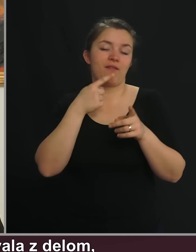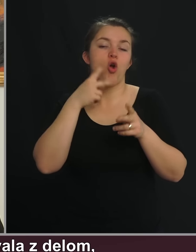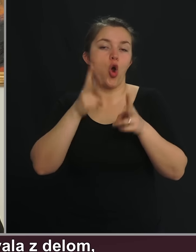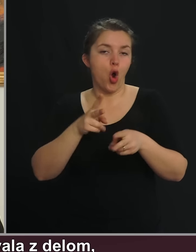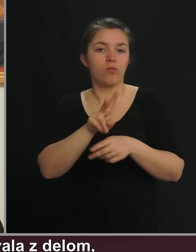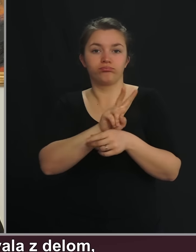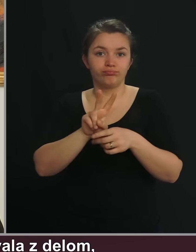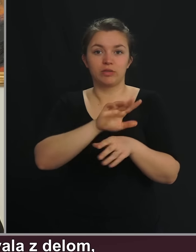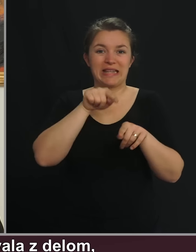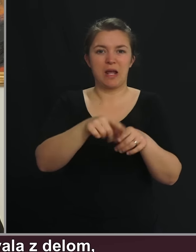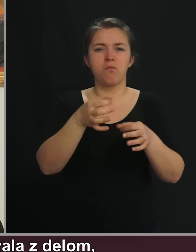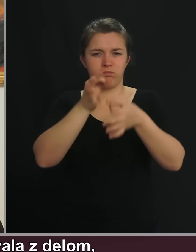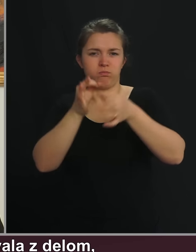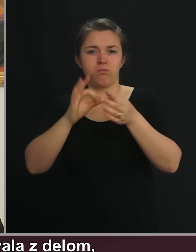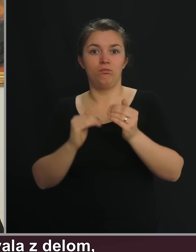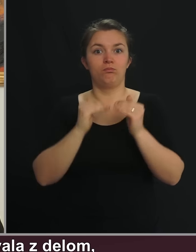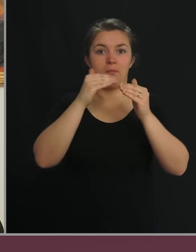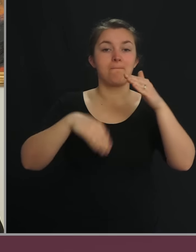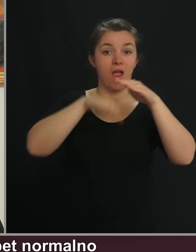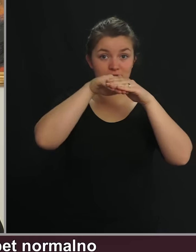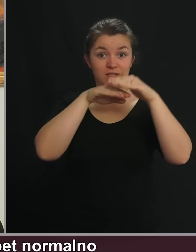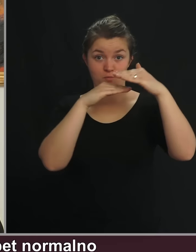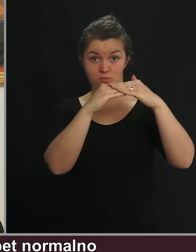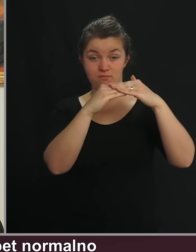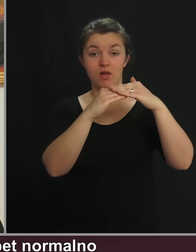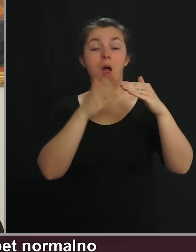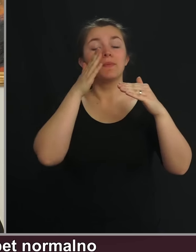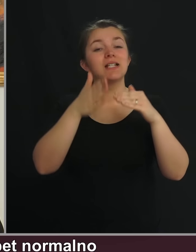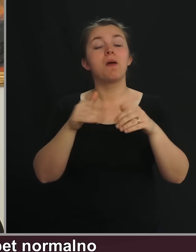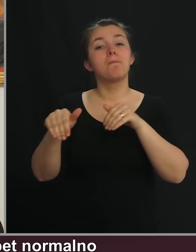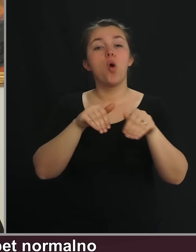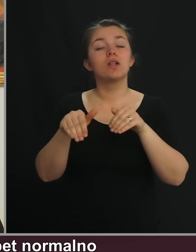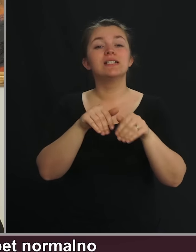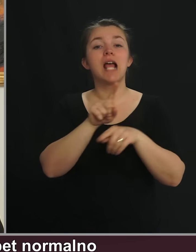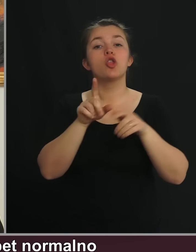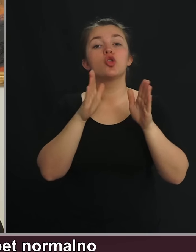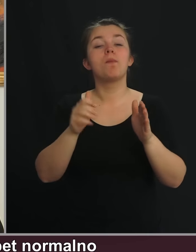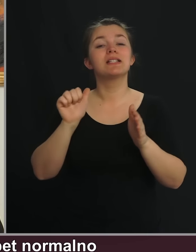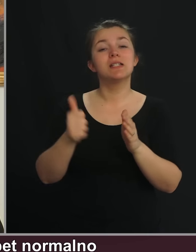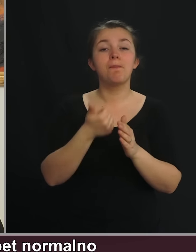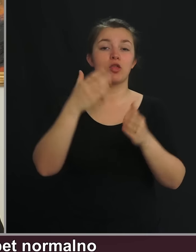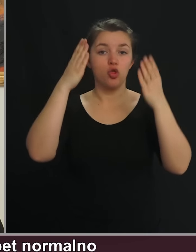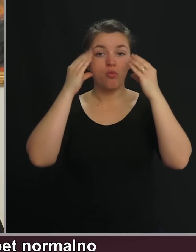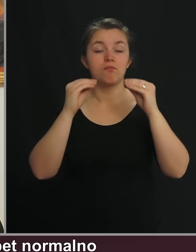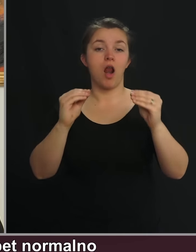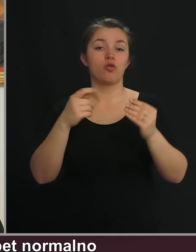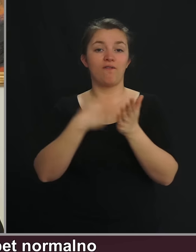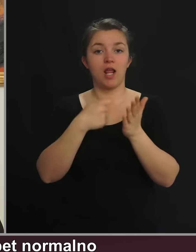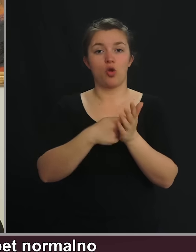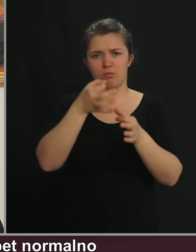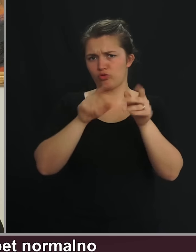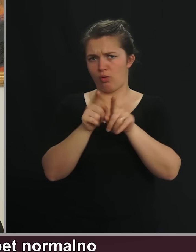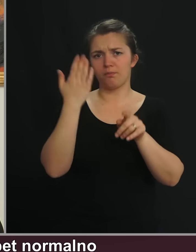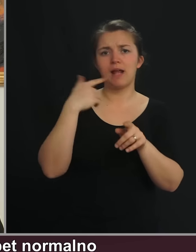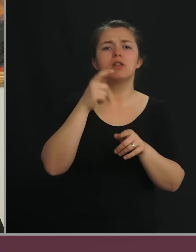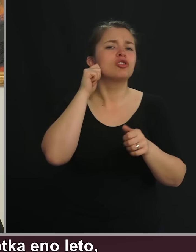delom, ko doseže vse te bonuse, bi se pa pokojninska doba zopet normalno vrednotila s